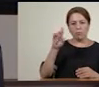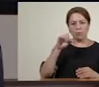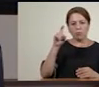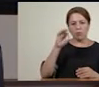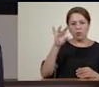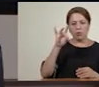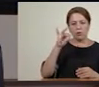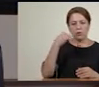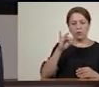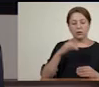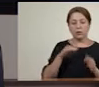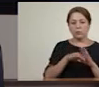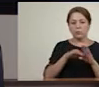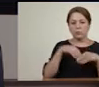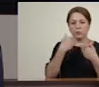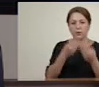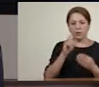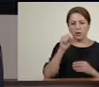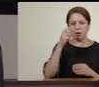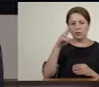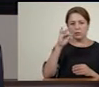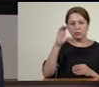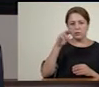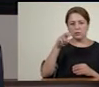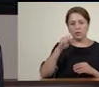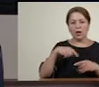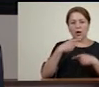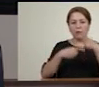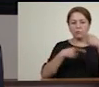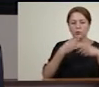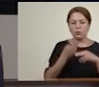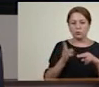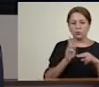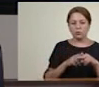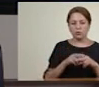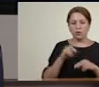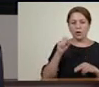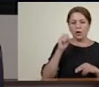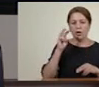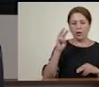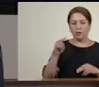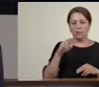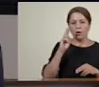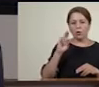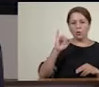to'plab bergan hadislari avlodlar uchun ham qo'llanma, ham